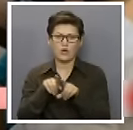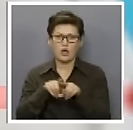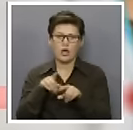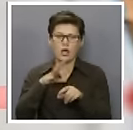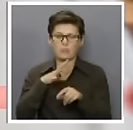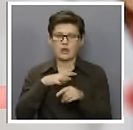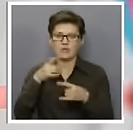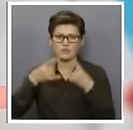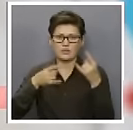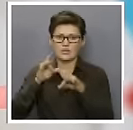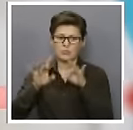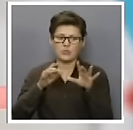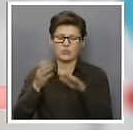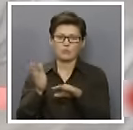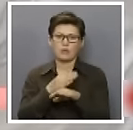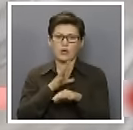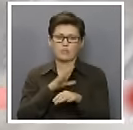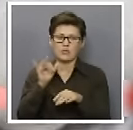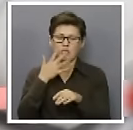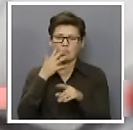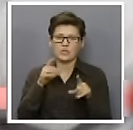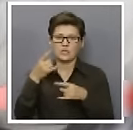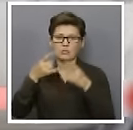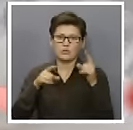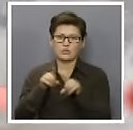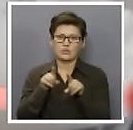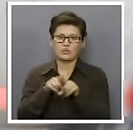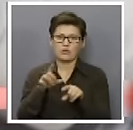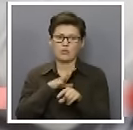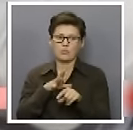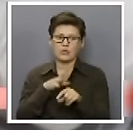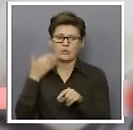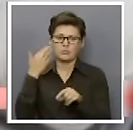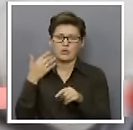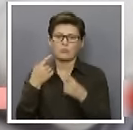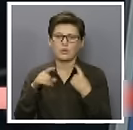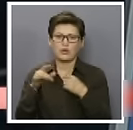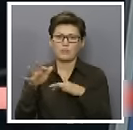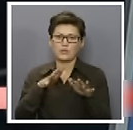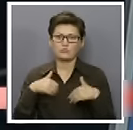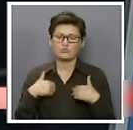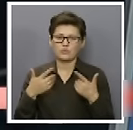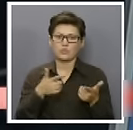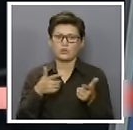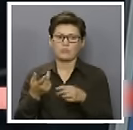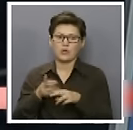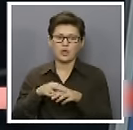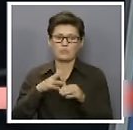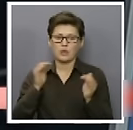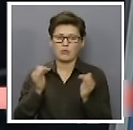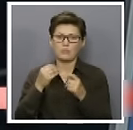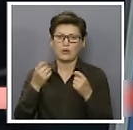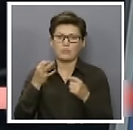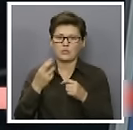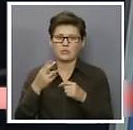операторлар эфирден жарнамасы алынып тасталынған шетелдік телеарналар сигналын жеңілдікпен басқа операторларға ұсынуға дайын. Ал шағын абоненттік